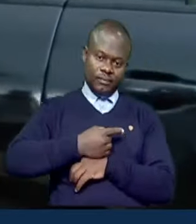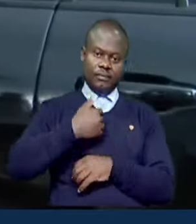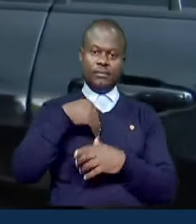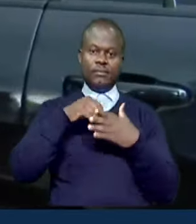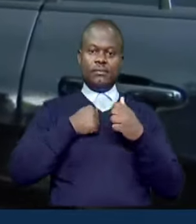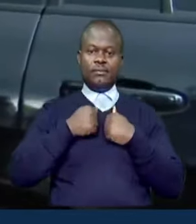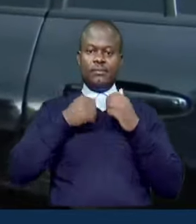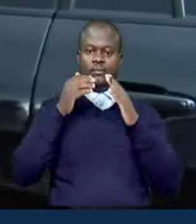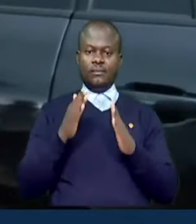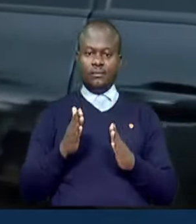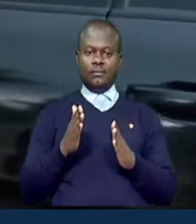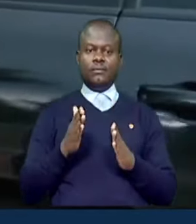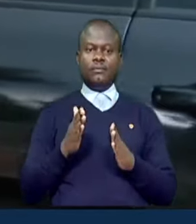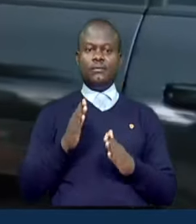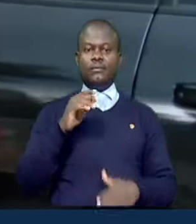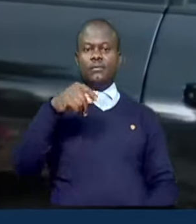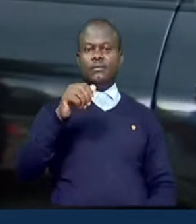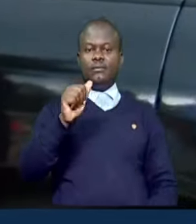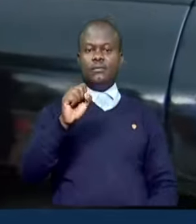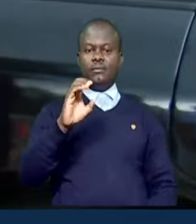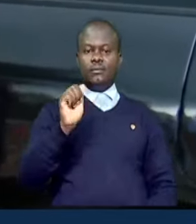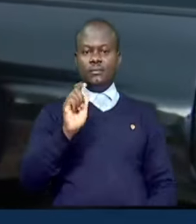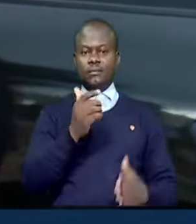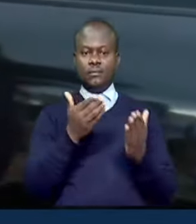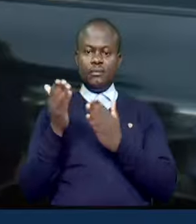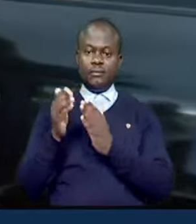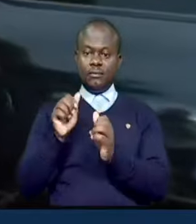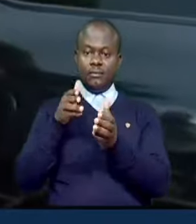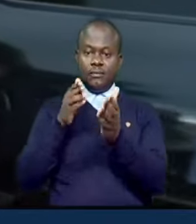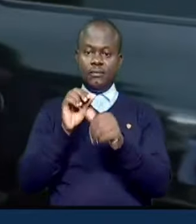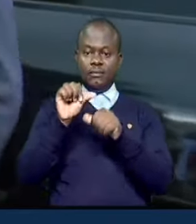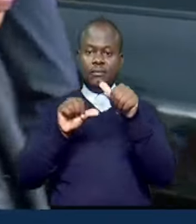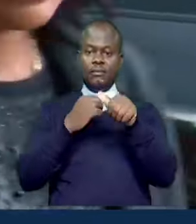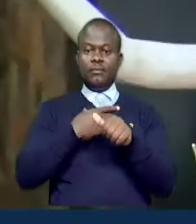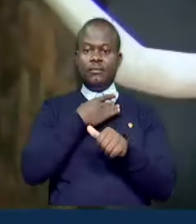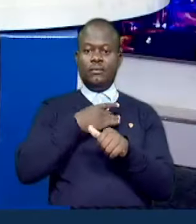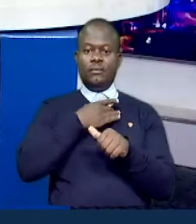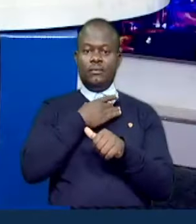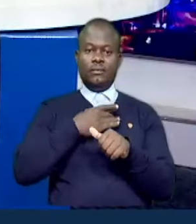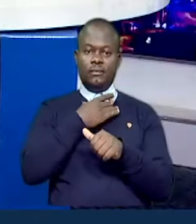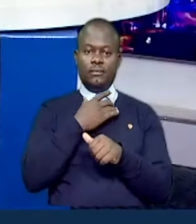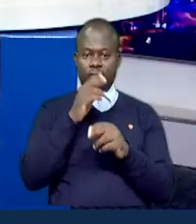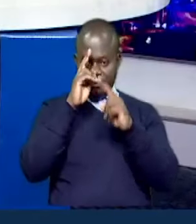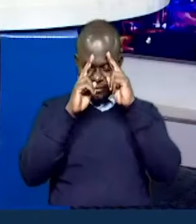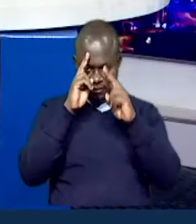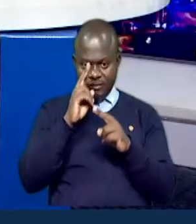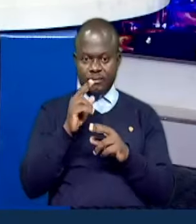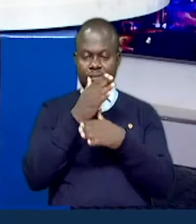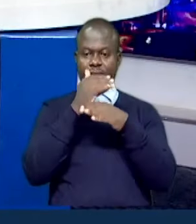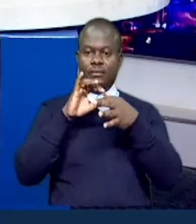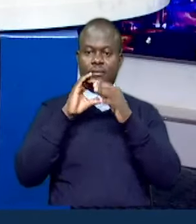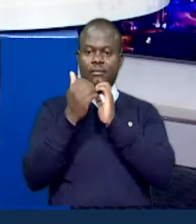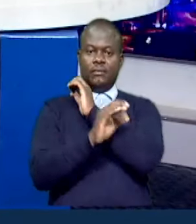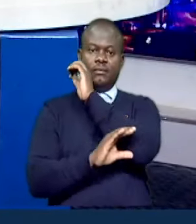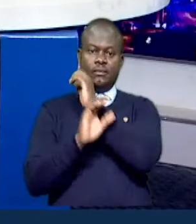mu Rwanda. Mugenzi wacu Pasco Buhura ngo haye n'ikaze wakurikiranye ibijyanye n'uru ruzinduko rwa Nyakubahwa Minisitiri w'Ububanyi